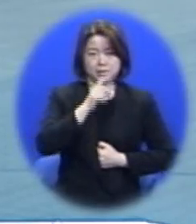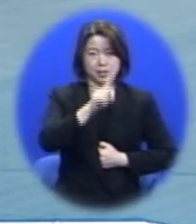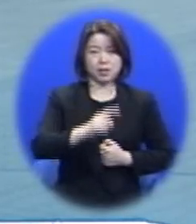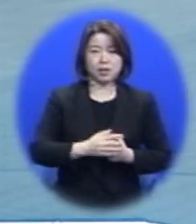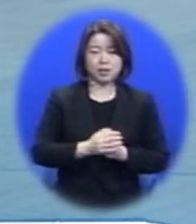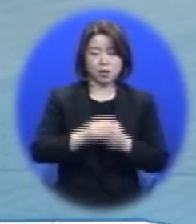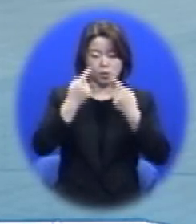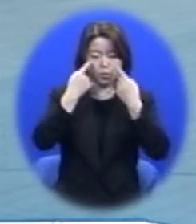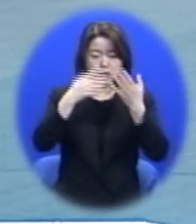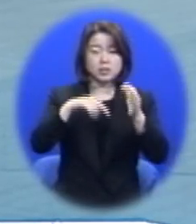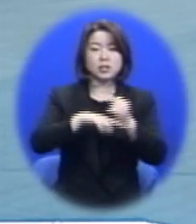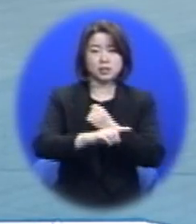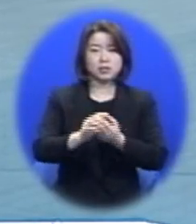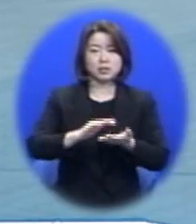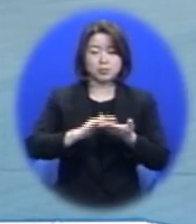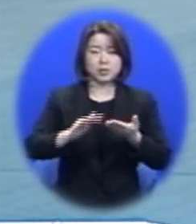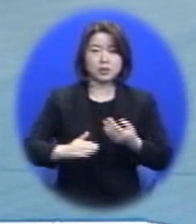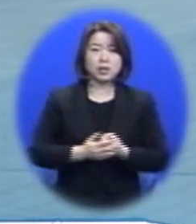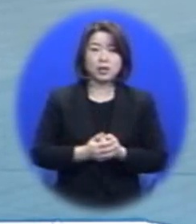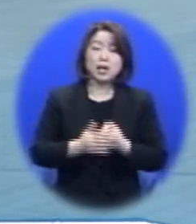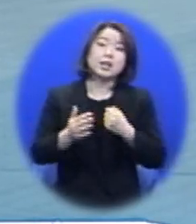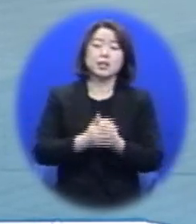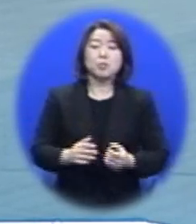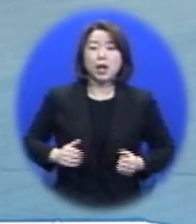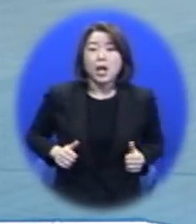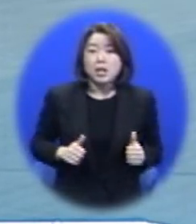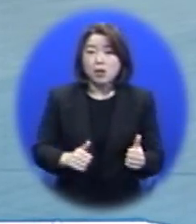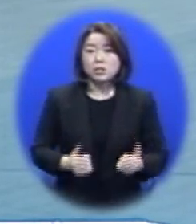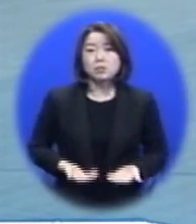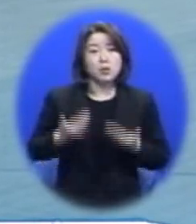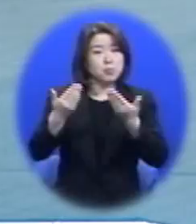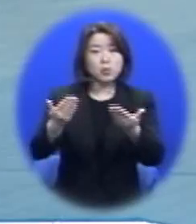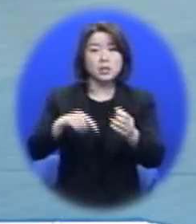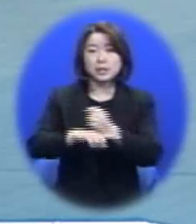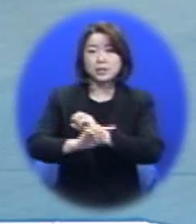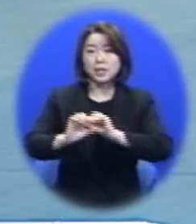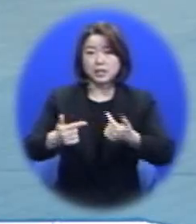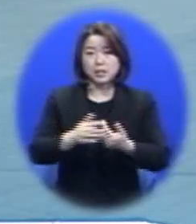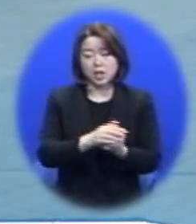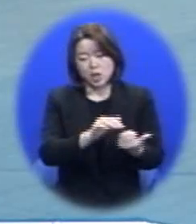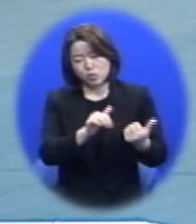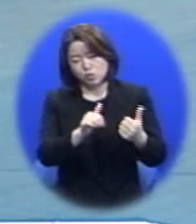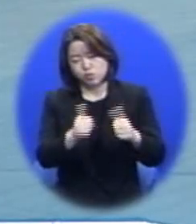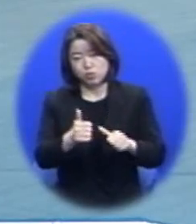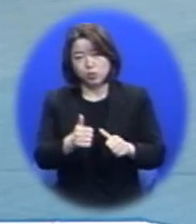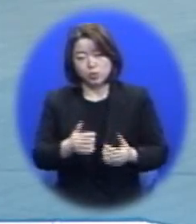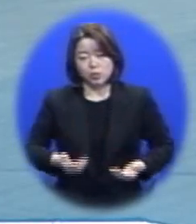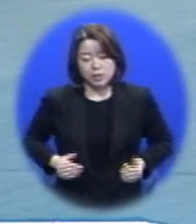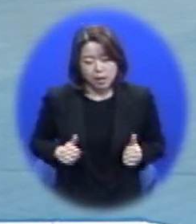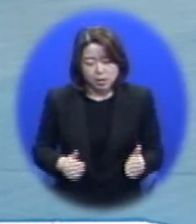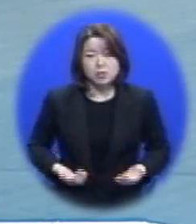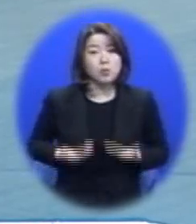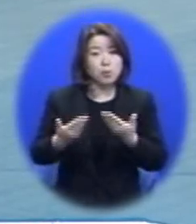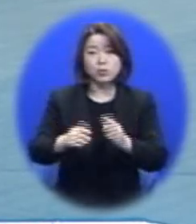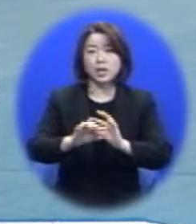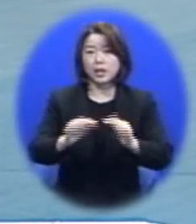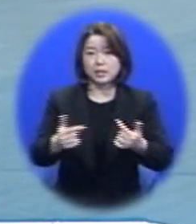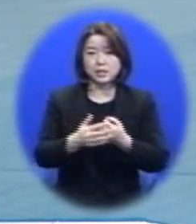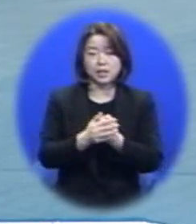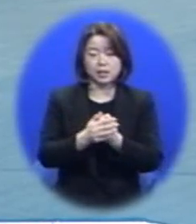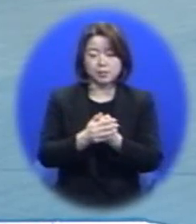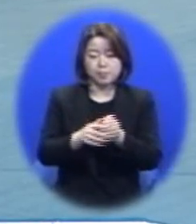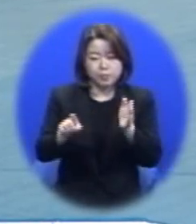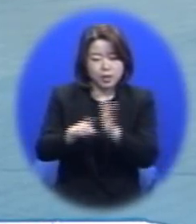정확한 의미입니다. 그러니까 열심히 봉사하라는 게 아니고 죽도록 열심히 봉사하라는 게 아니고